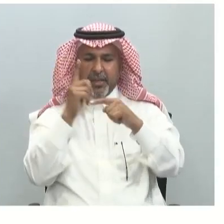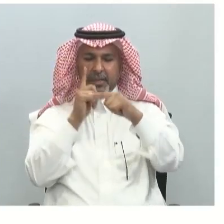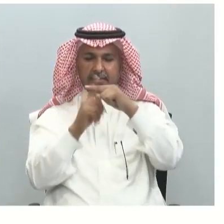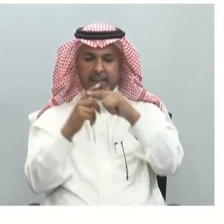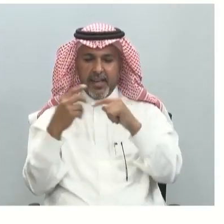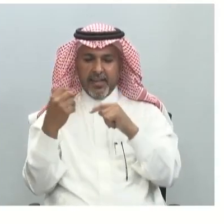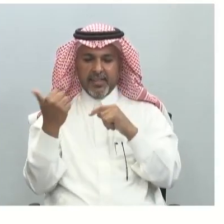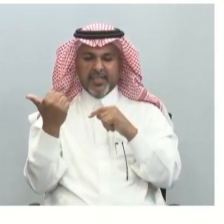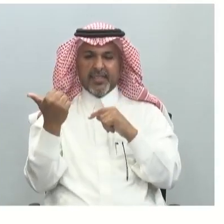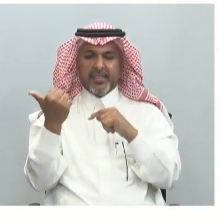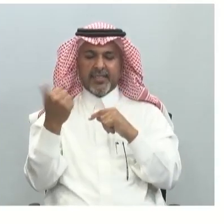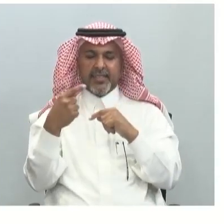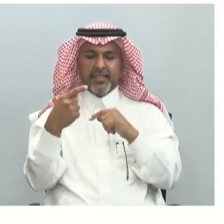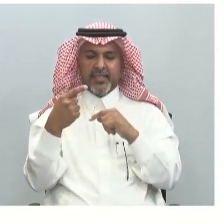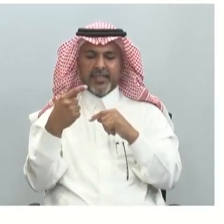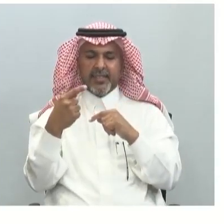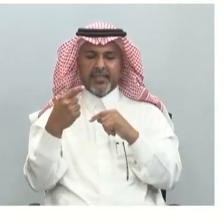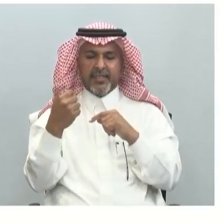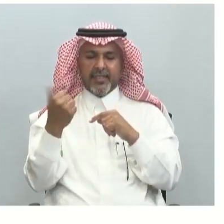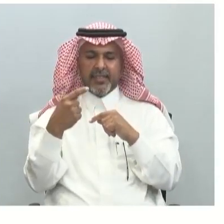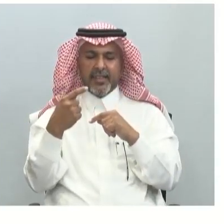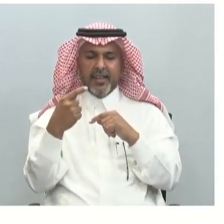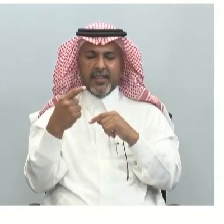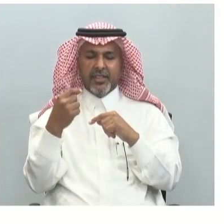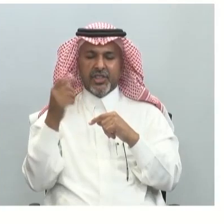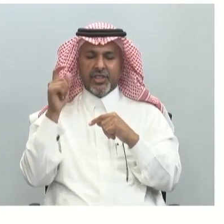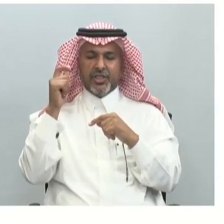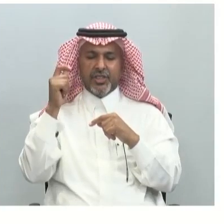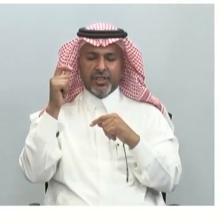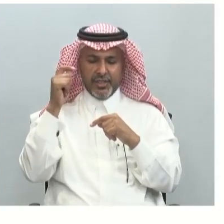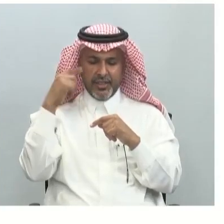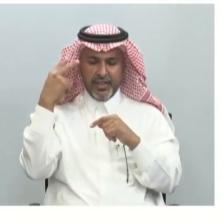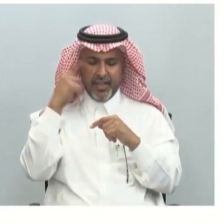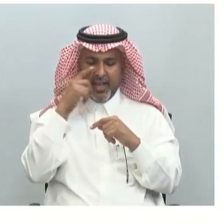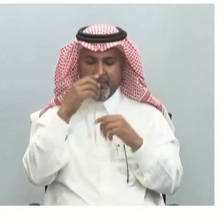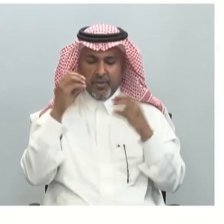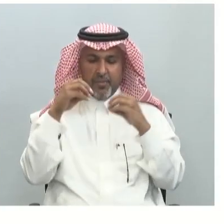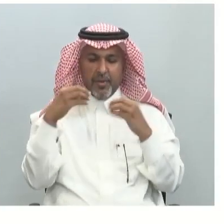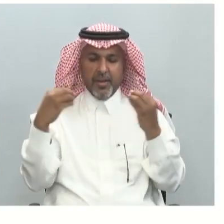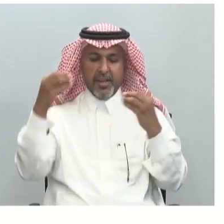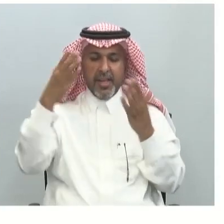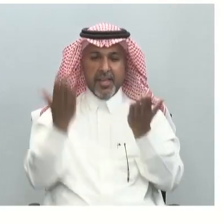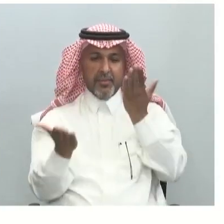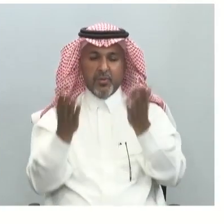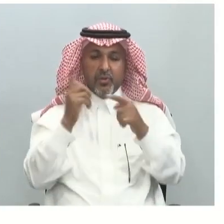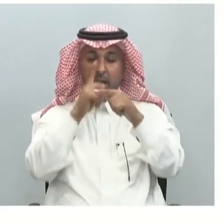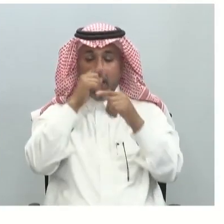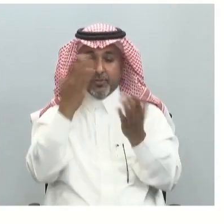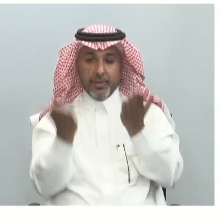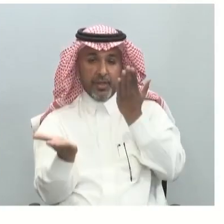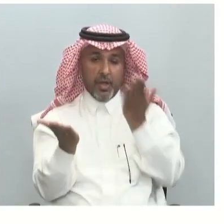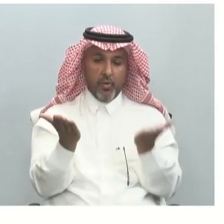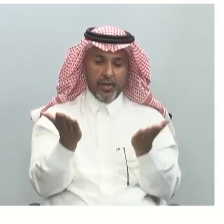طبعا ليش جمعنا لانها هي اللي فيها سالب ليش هي اللي حركناها لان هي اللي فيها سالب احنا طبعا نبغى نتخلص اكيد من السالب